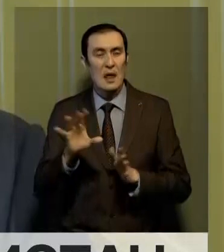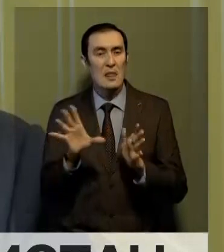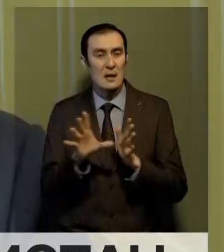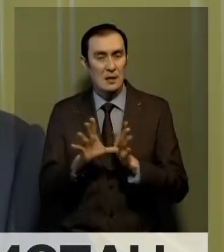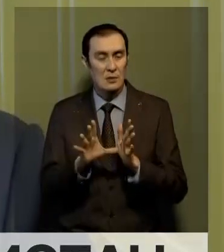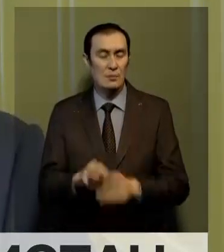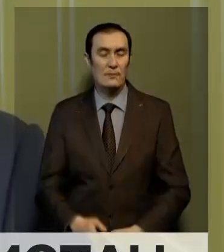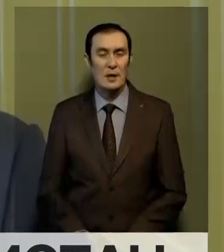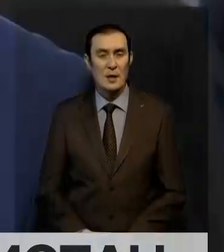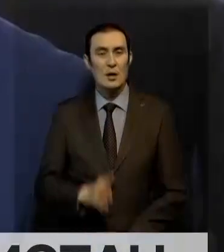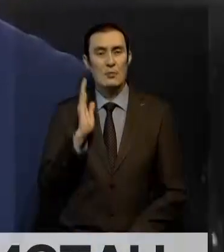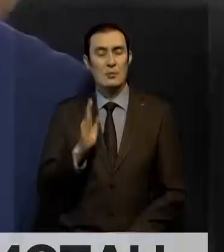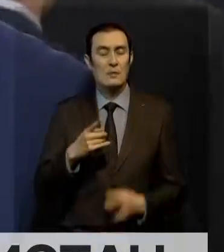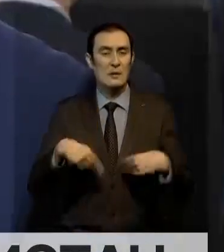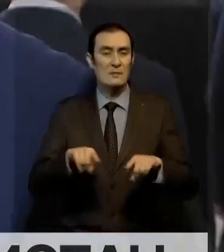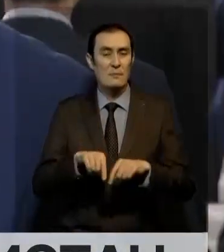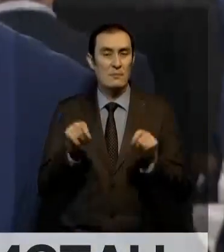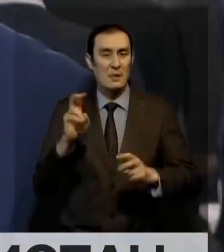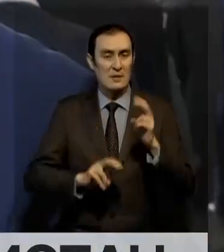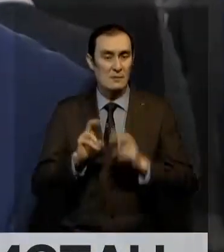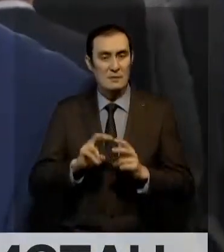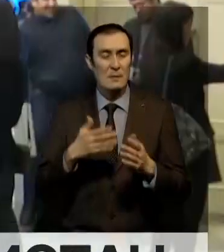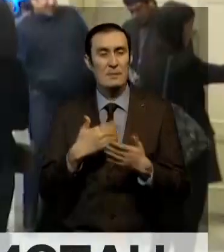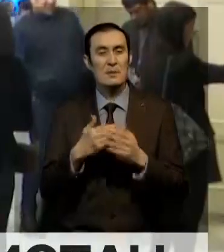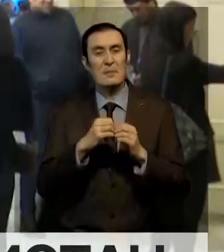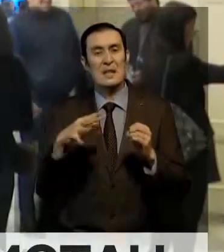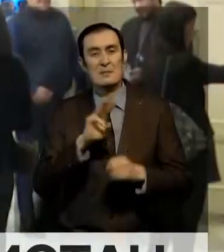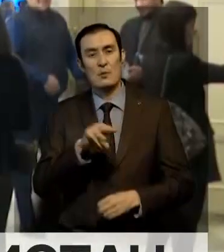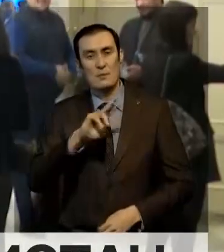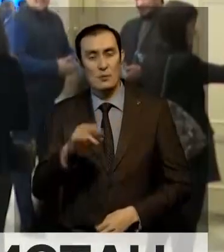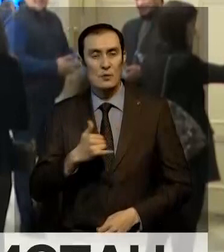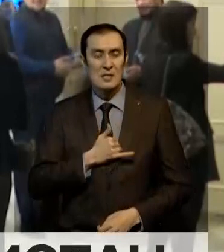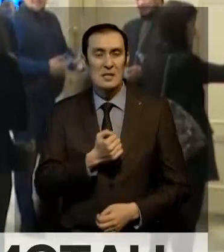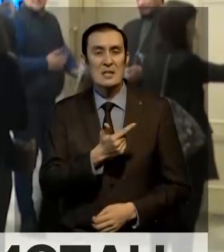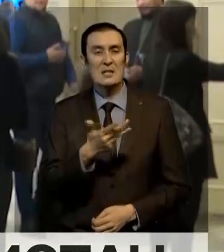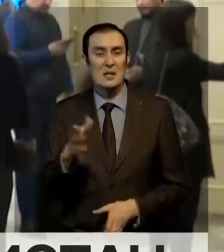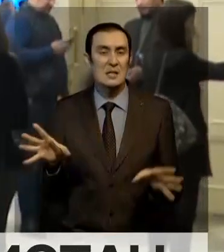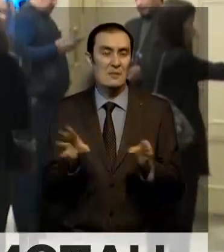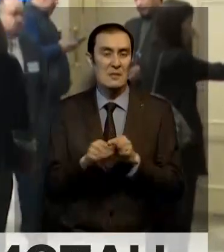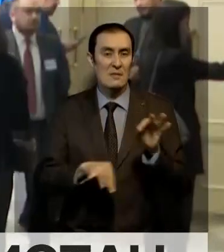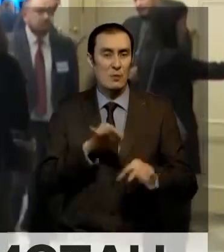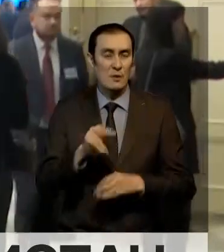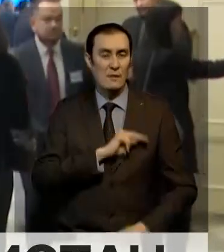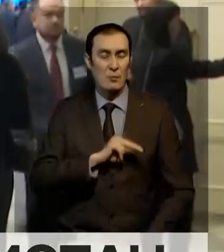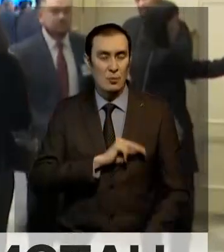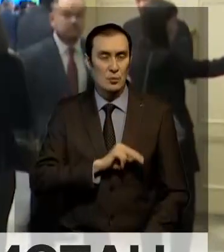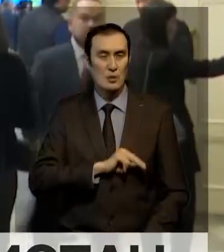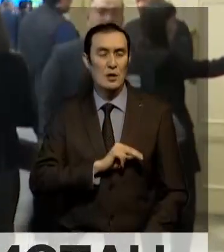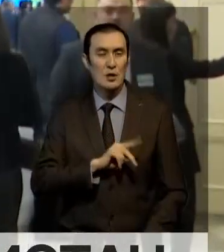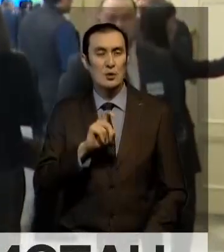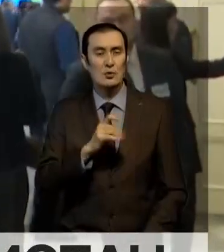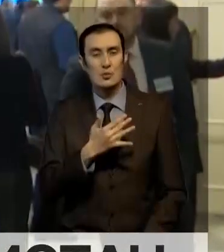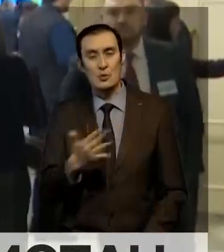возможность организации производства. Инвестировали почти 15 миллионов долларов. У нас несколько совместных проектов, работают